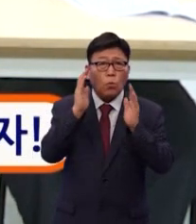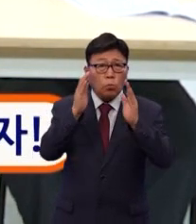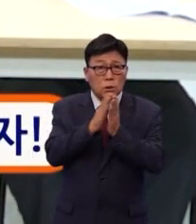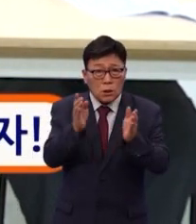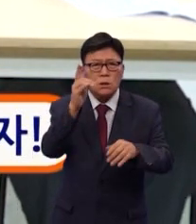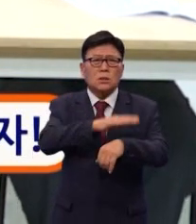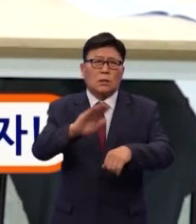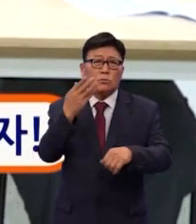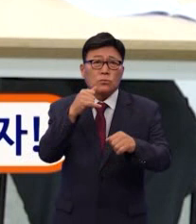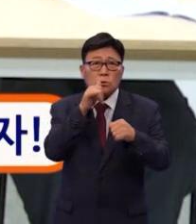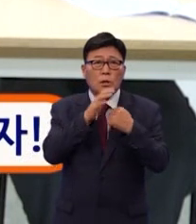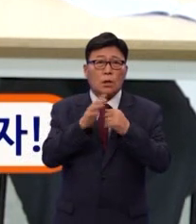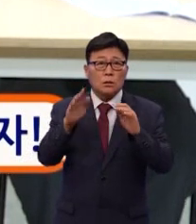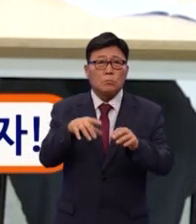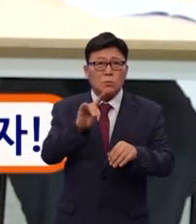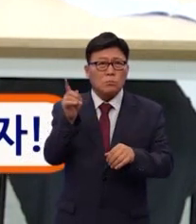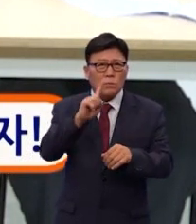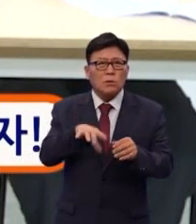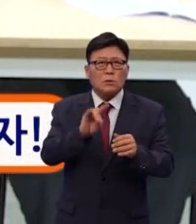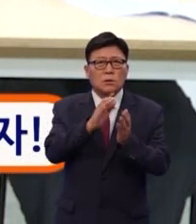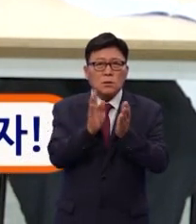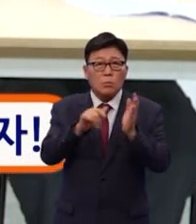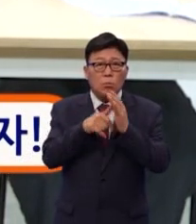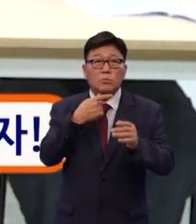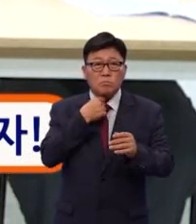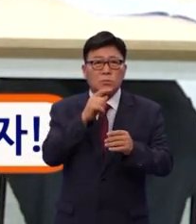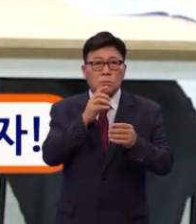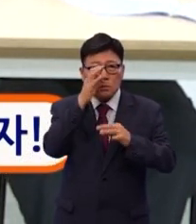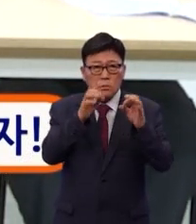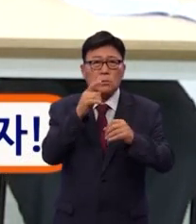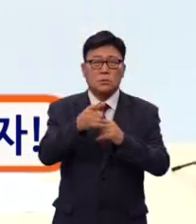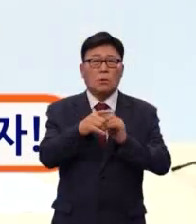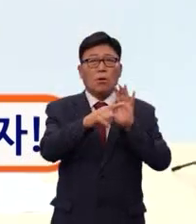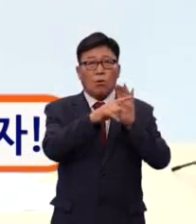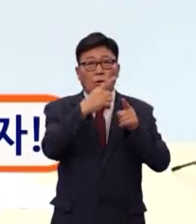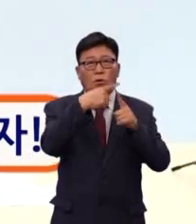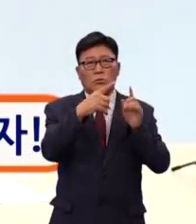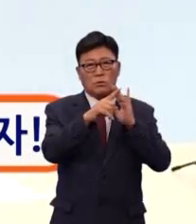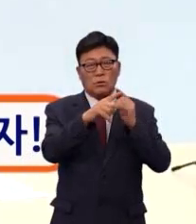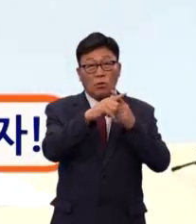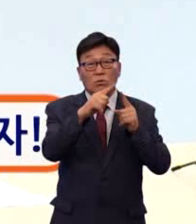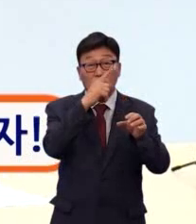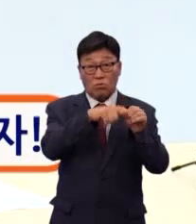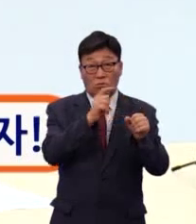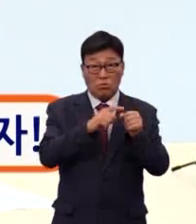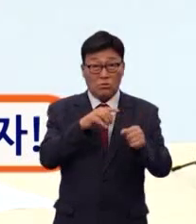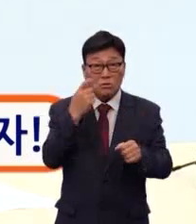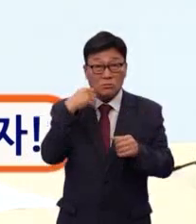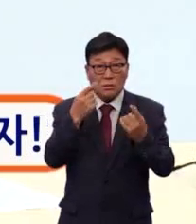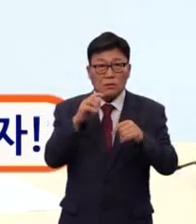일단 뭐든지 해보고 싶은 걸 찾을 거니까 긍정적인 신호겠죠. 그래서 지금까지 참 열심히 살아오셨으니까 너무 조급해 하시지